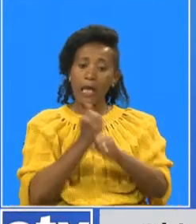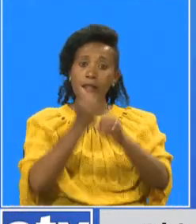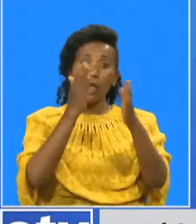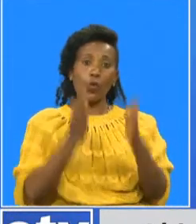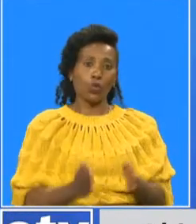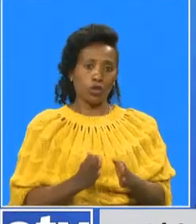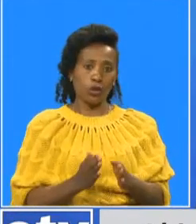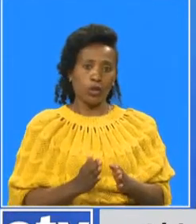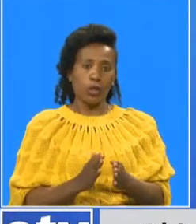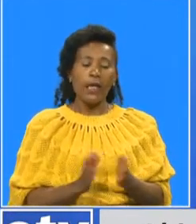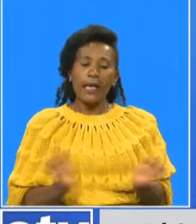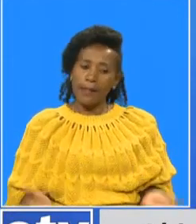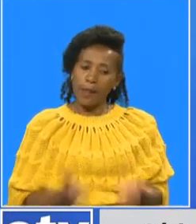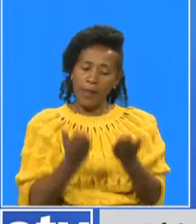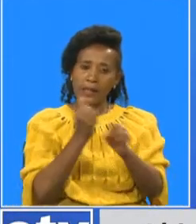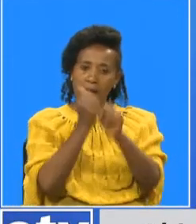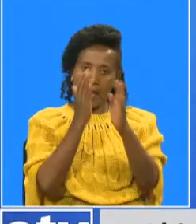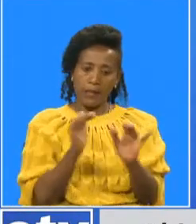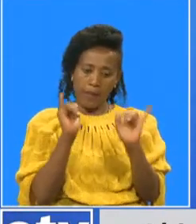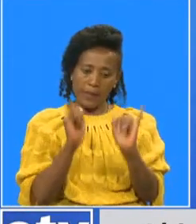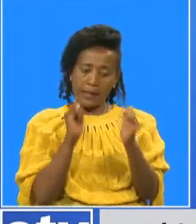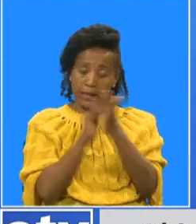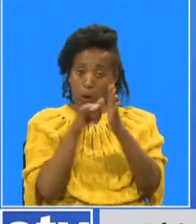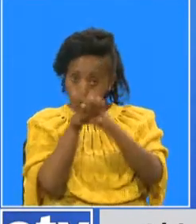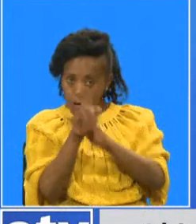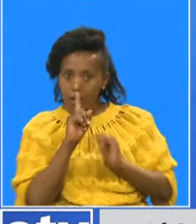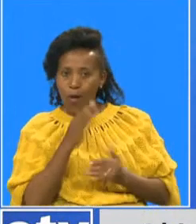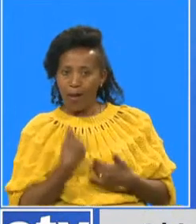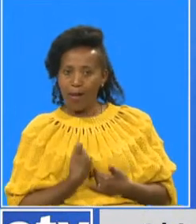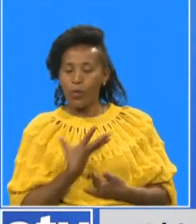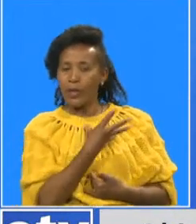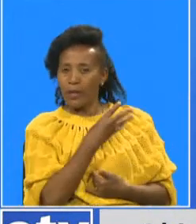አሰሪዎች ከተበረታቱ ሰራተኛም ያው በዛ ውስጥ ነው ያለውና